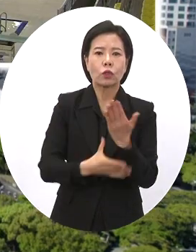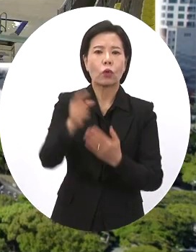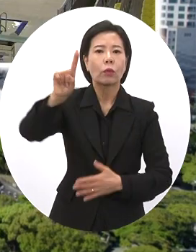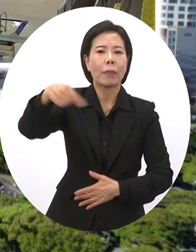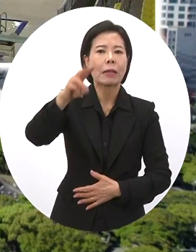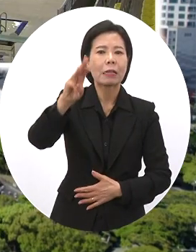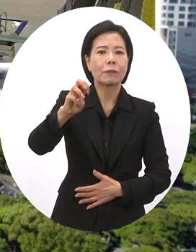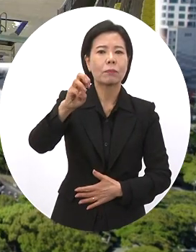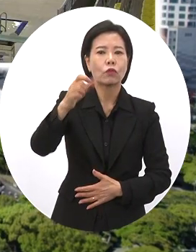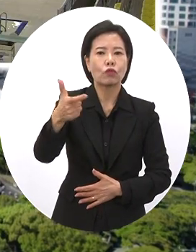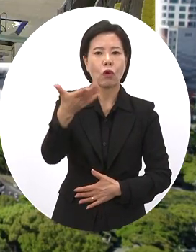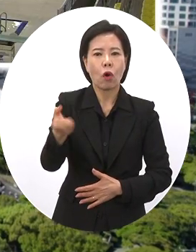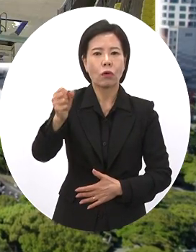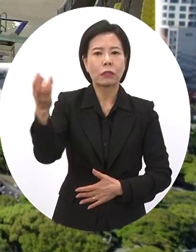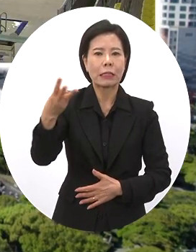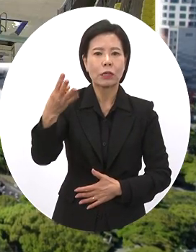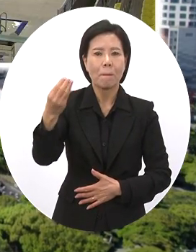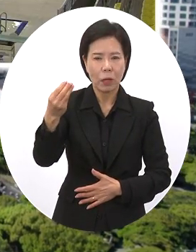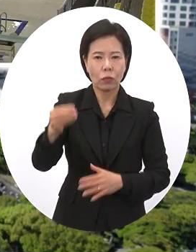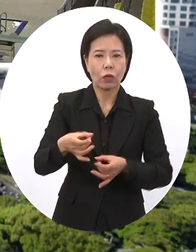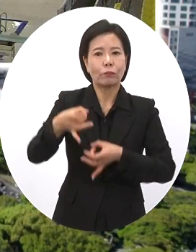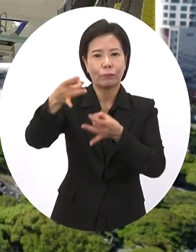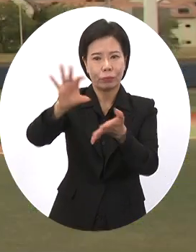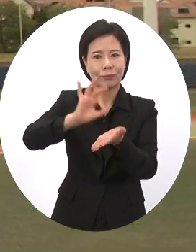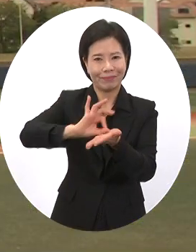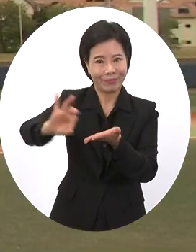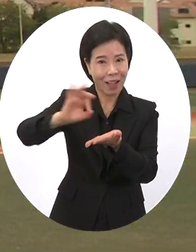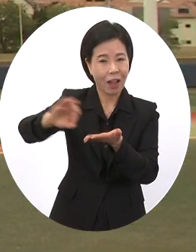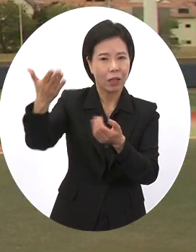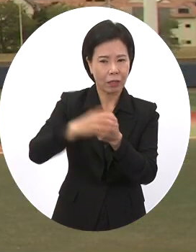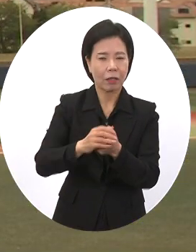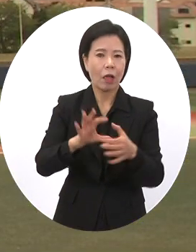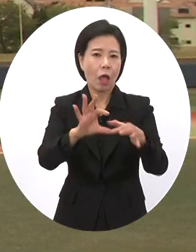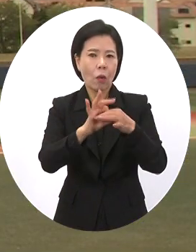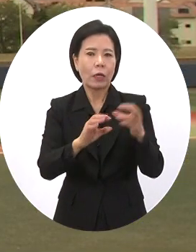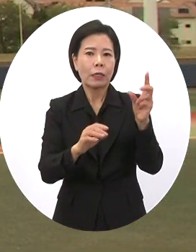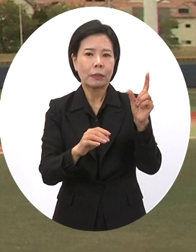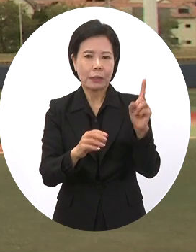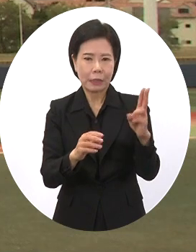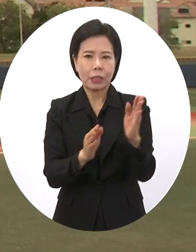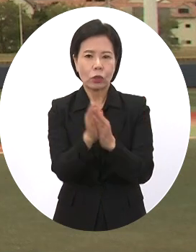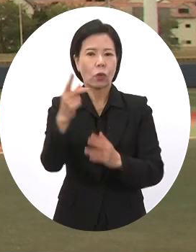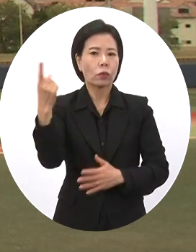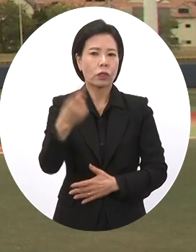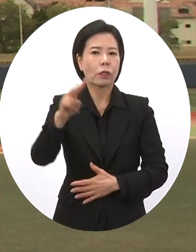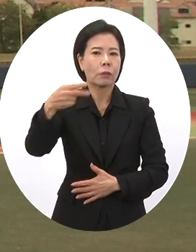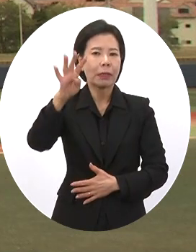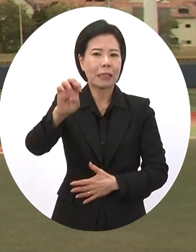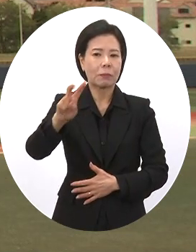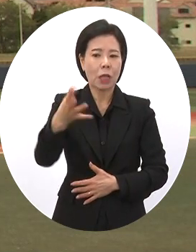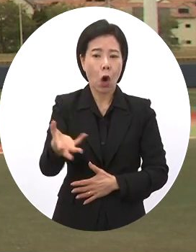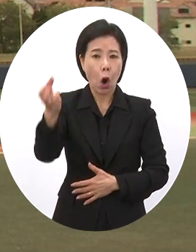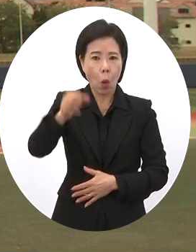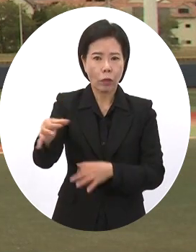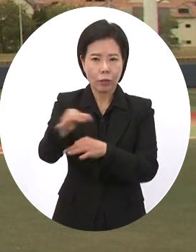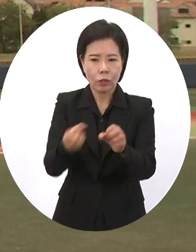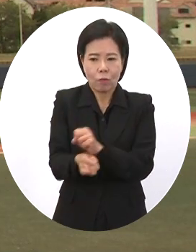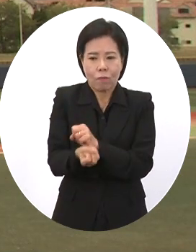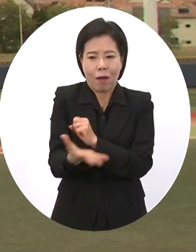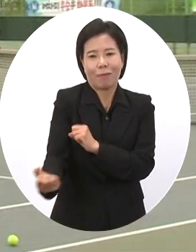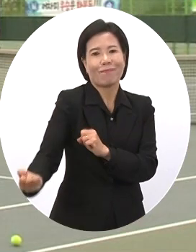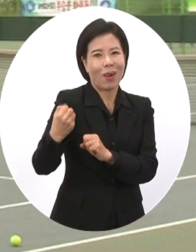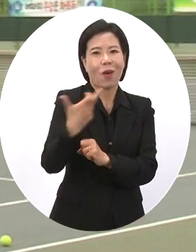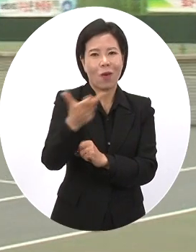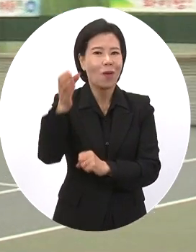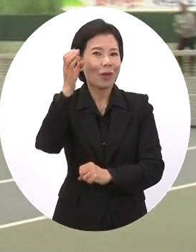총 136억 4천만 원을 투입합니다. 이를 통해 2조 1242억 원의 지역경제 파급